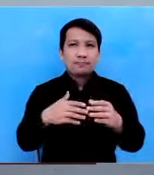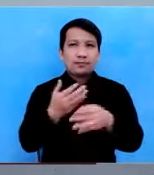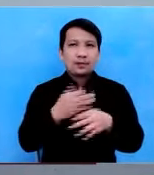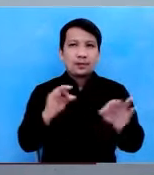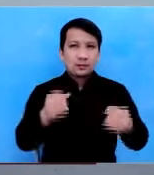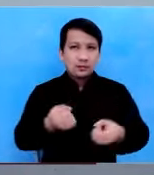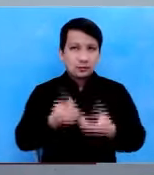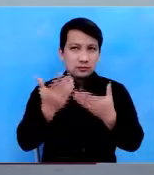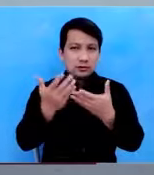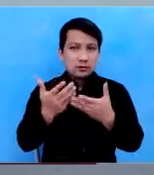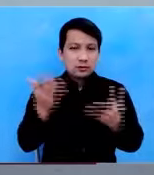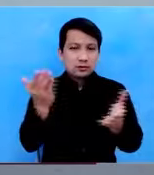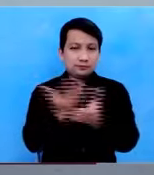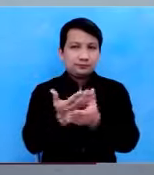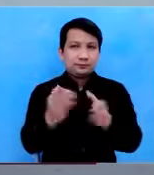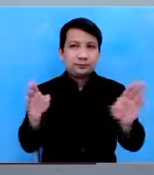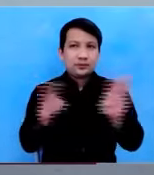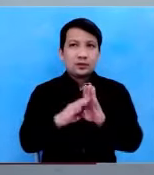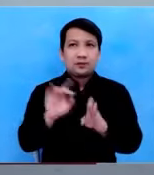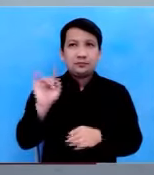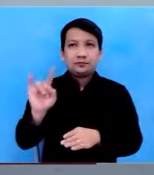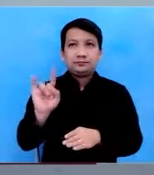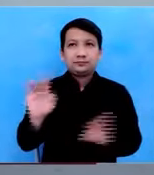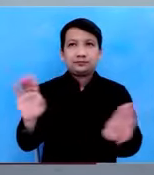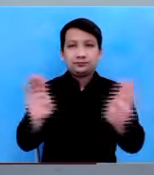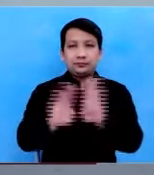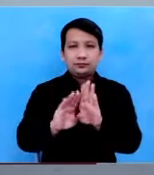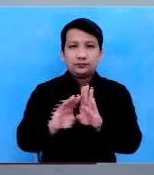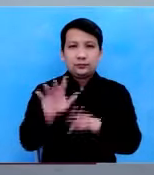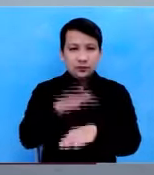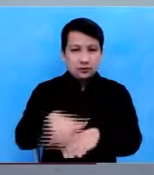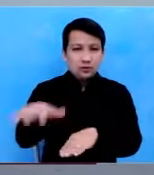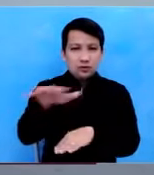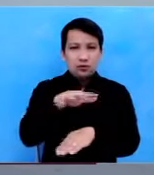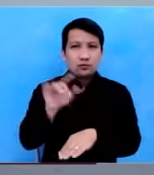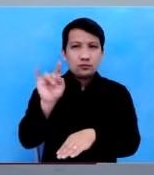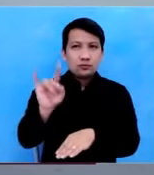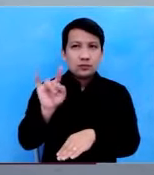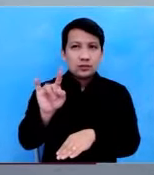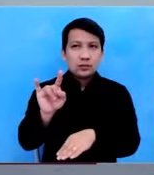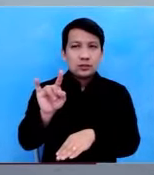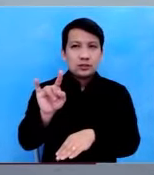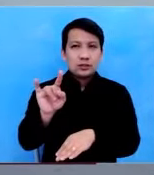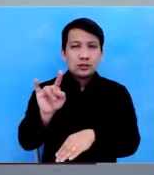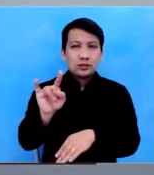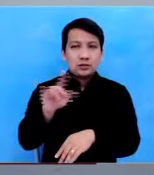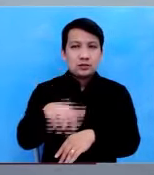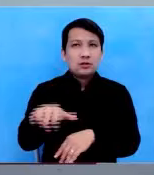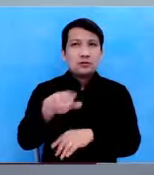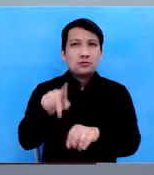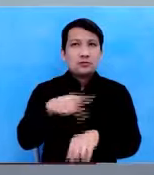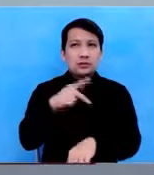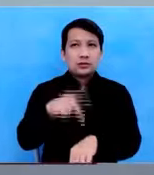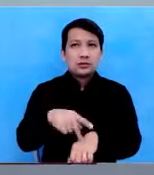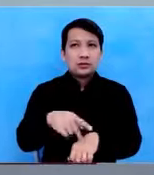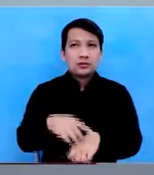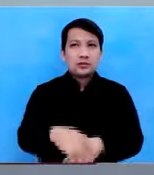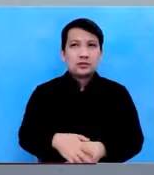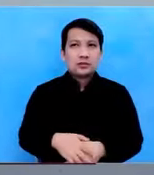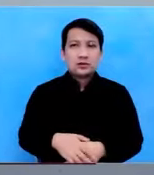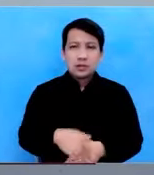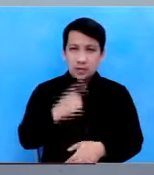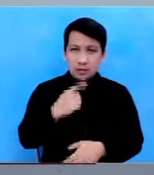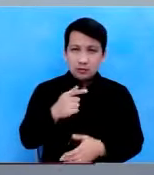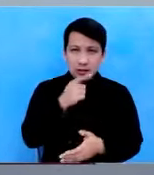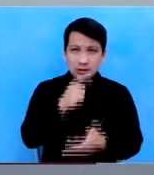ay tinamaan din. Pinasara ni Marcos ang lahat po ng mga media agency sa Pilipinas. Sa kanyang Letter of